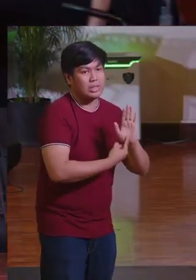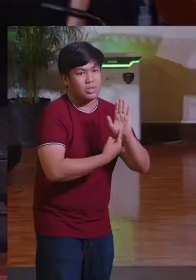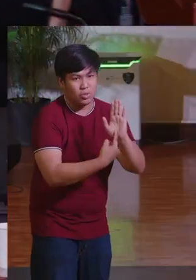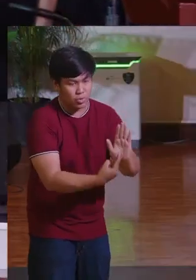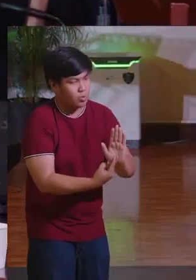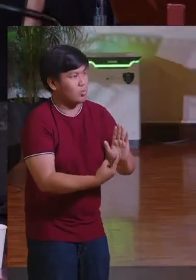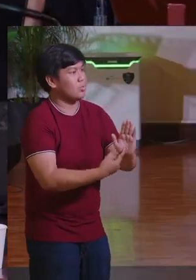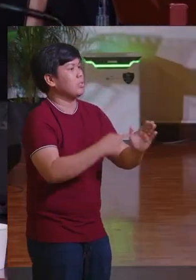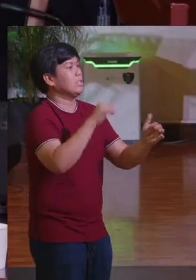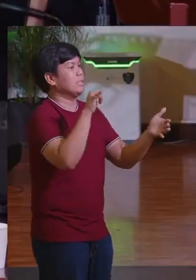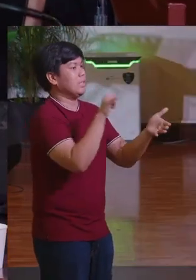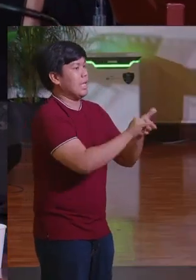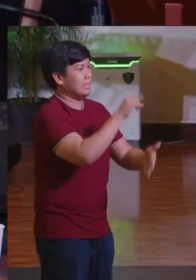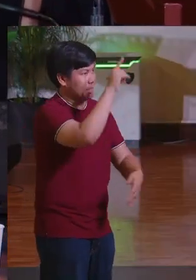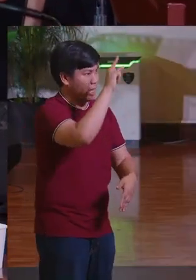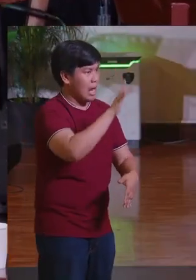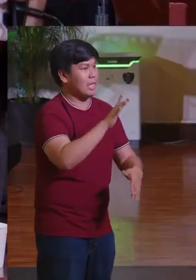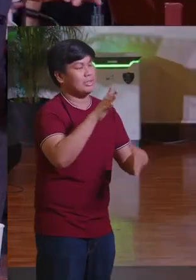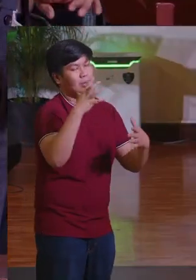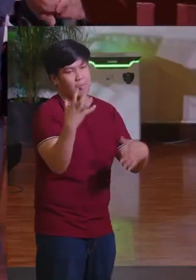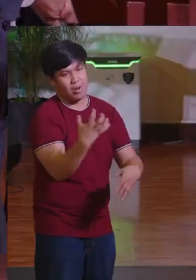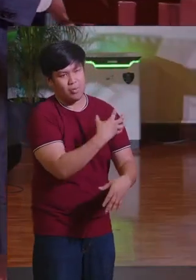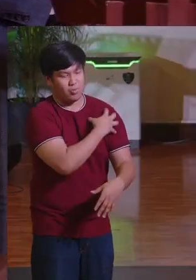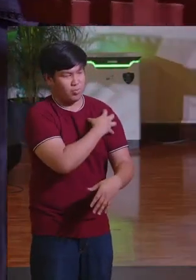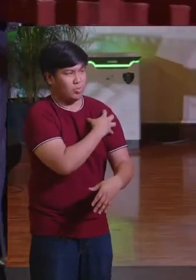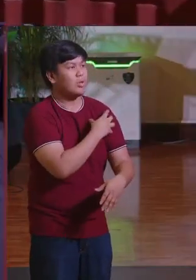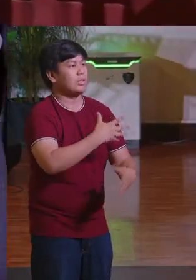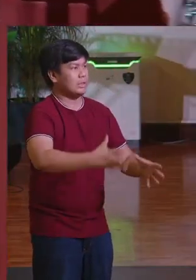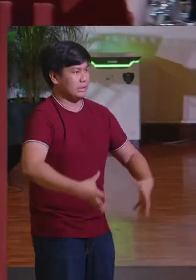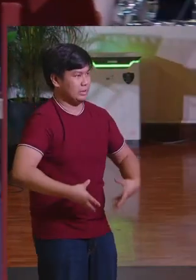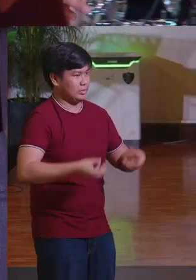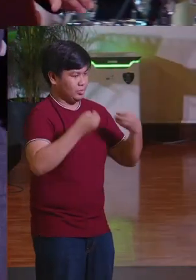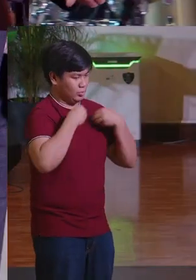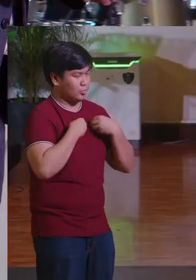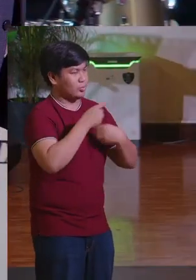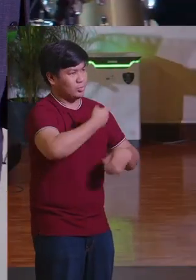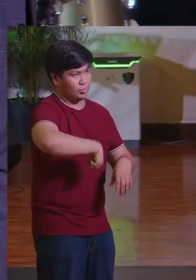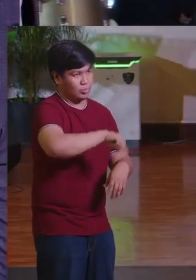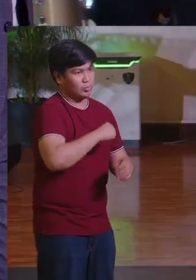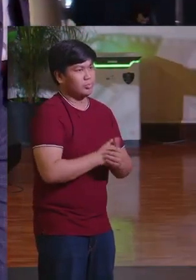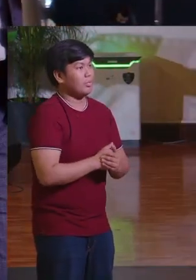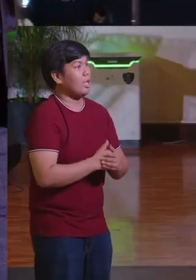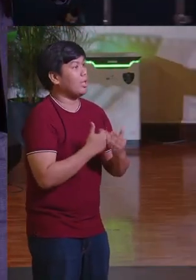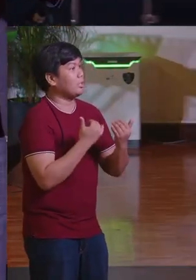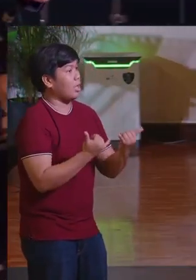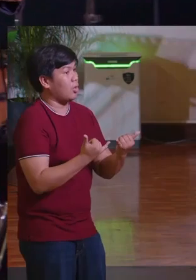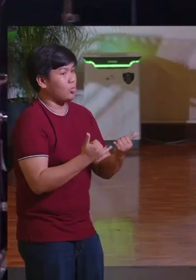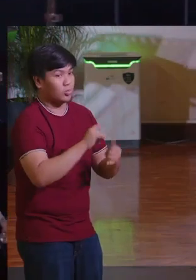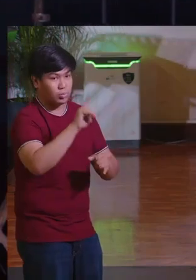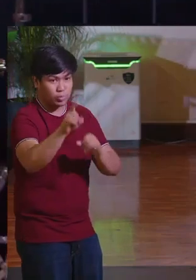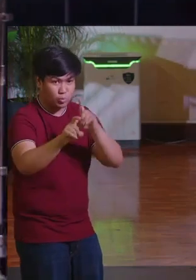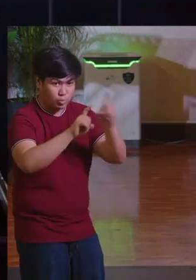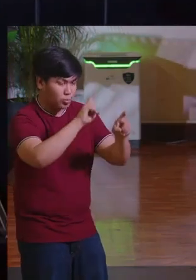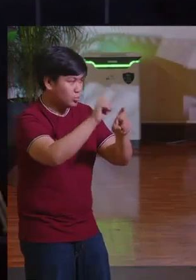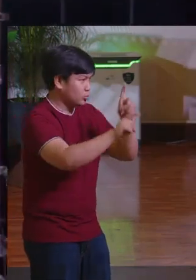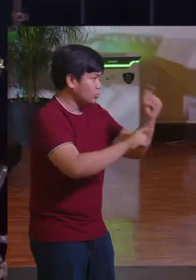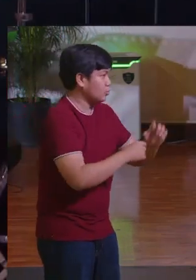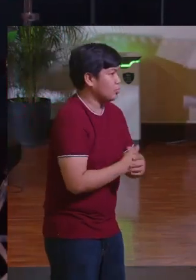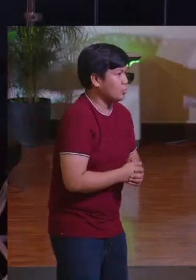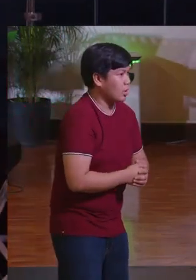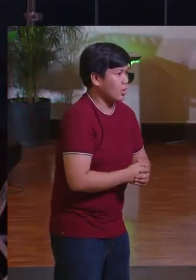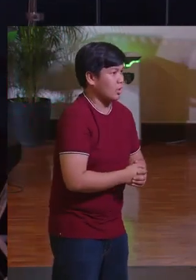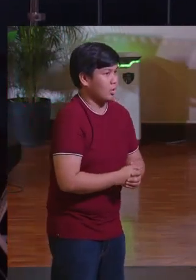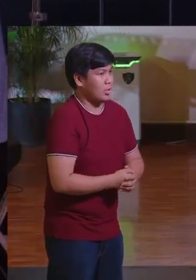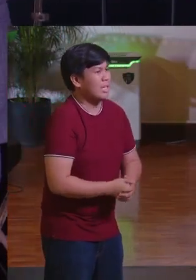ang kabutihan at kapangyarihan ng Diyos. Ngunit kapatid, kaibigan, hindi ka man ikaw ang